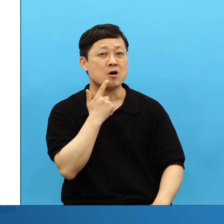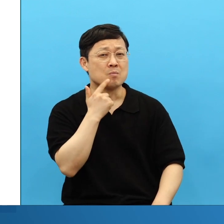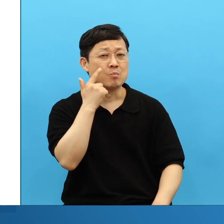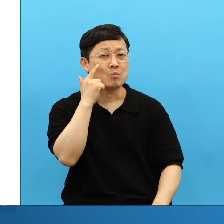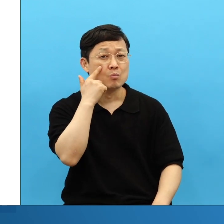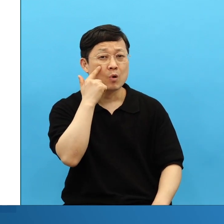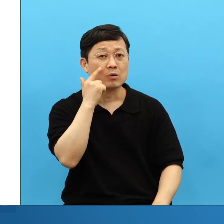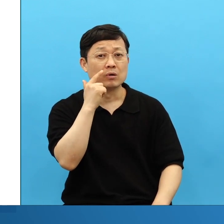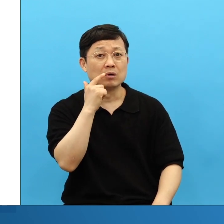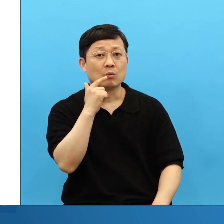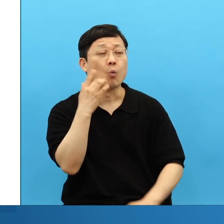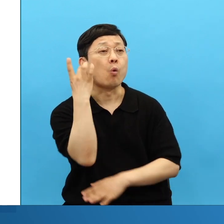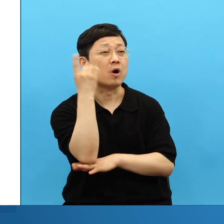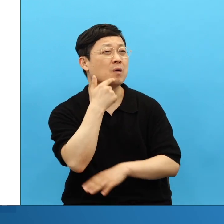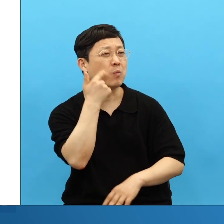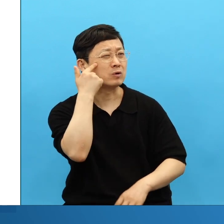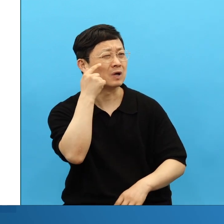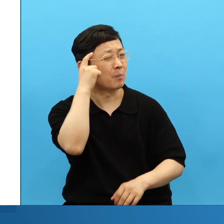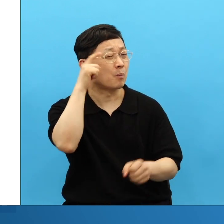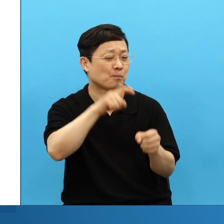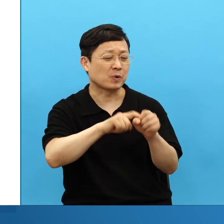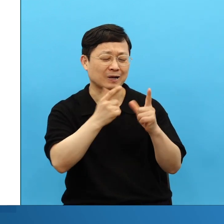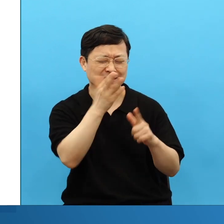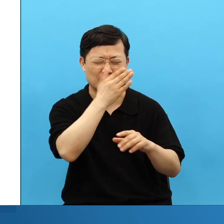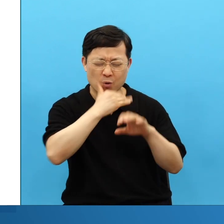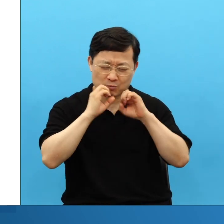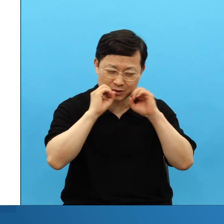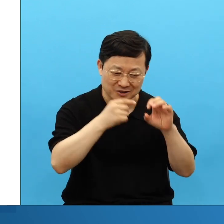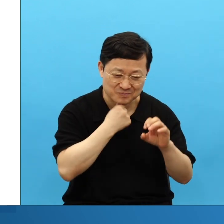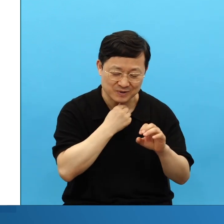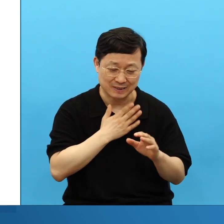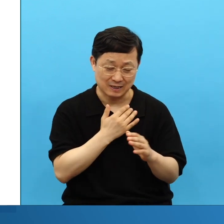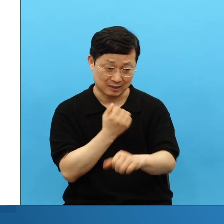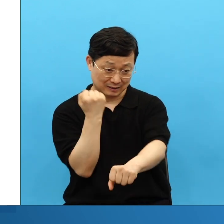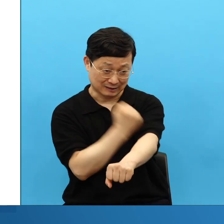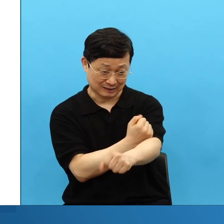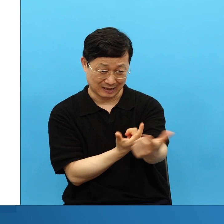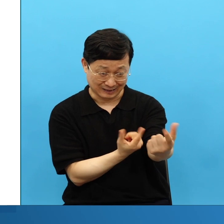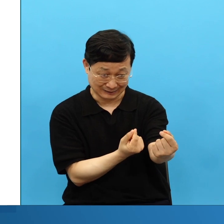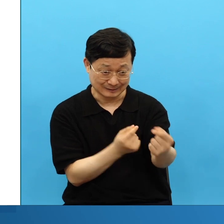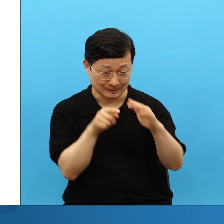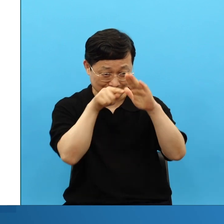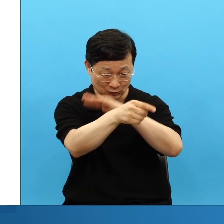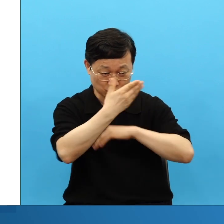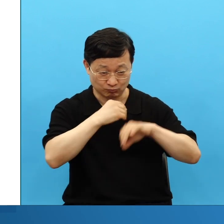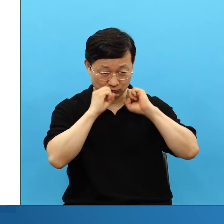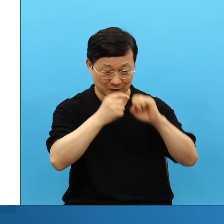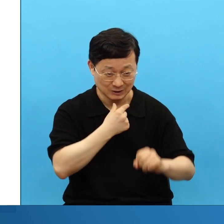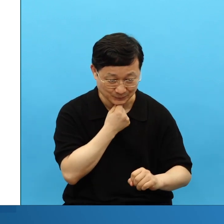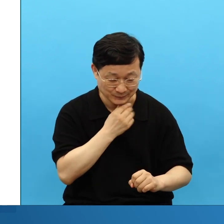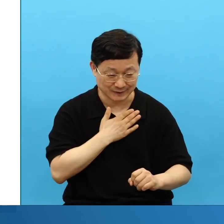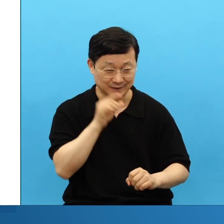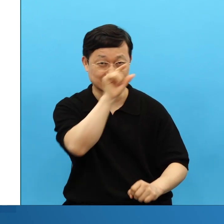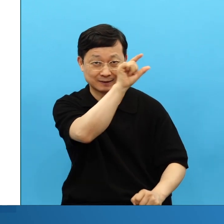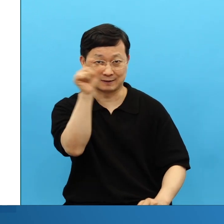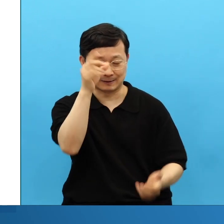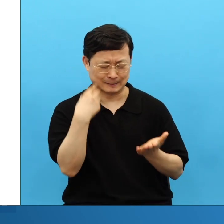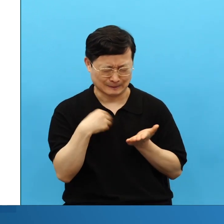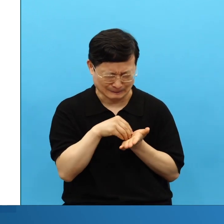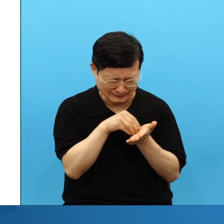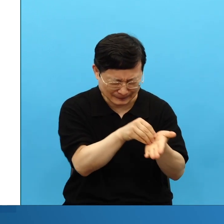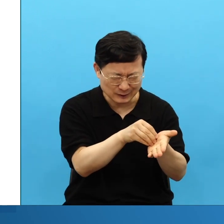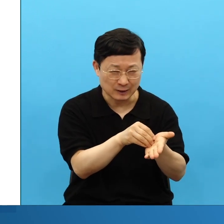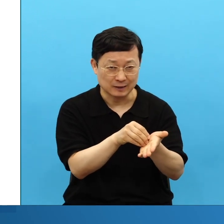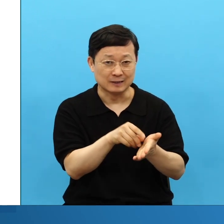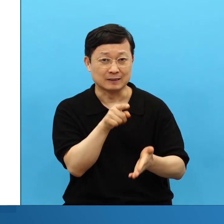건 아닌데 저는 복음이 좋아서 전도하고 싶어서 나 같은 중독자를 건지고 싶어서 신학교를 간 분이에요. 그래서